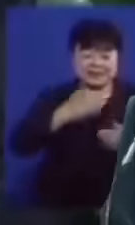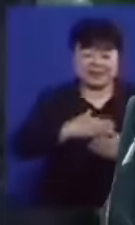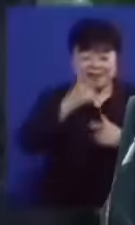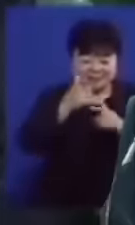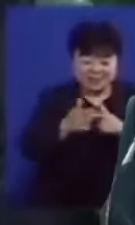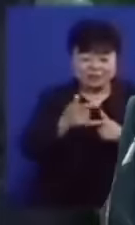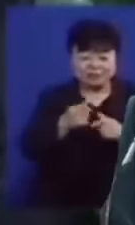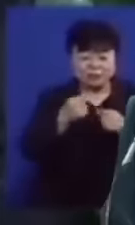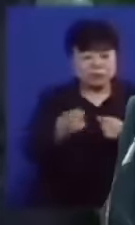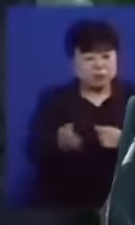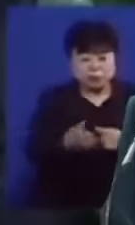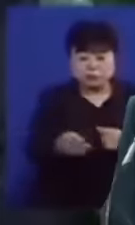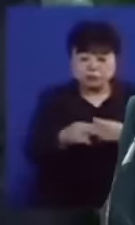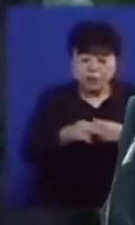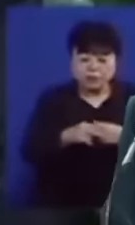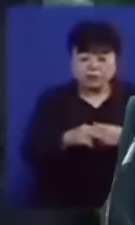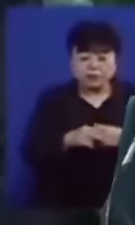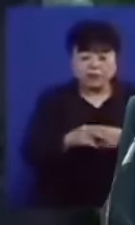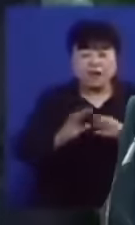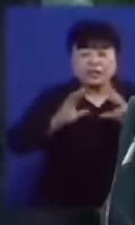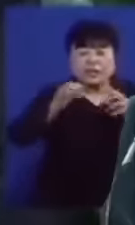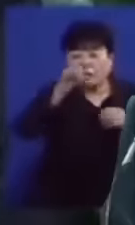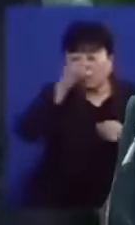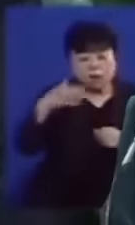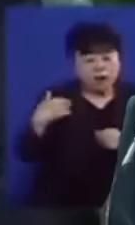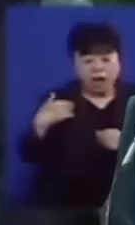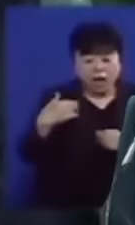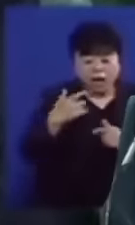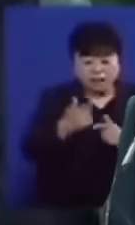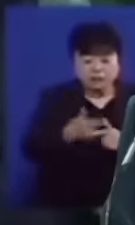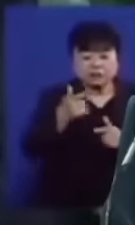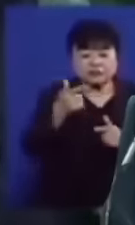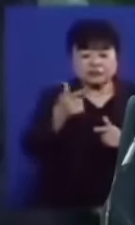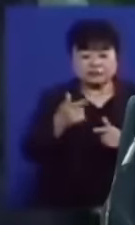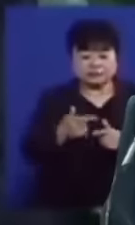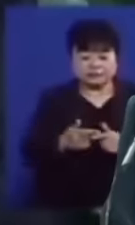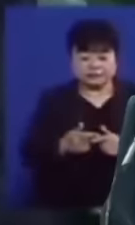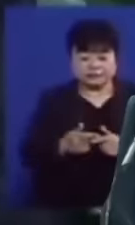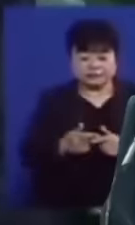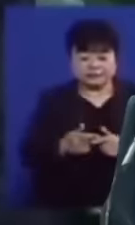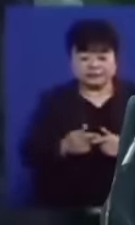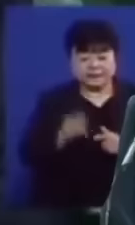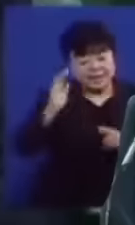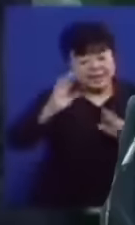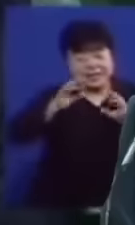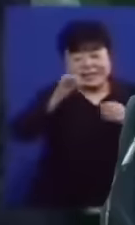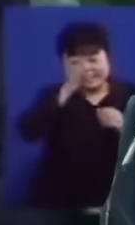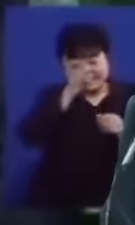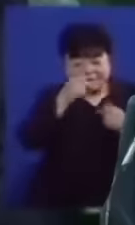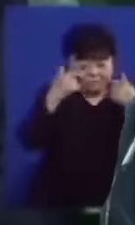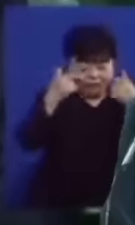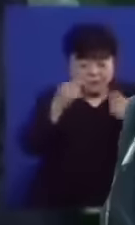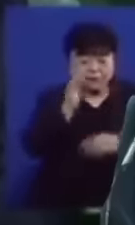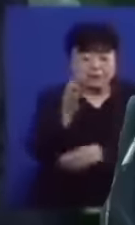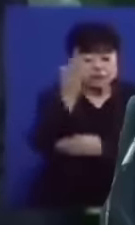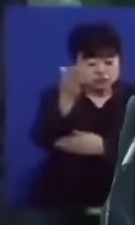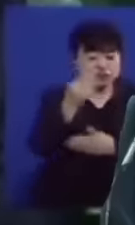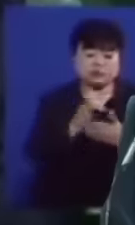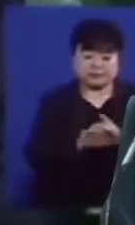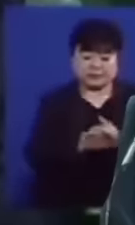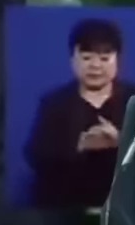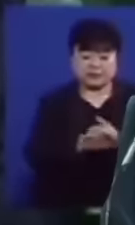예수님 안 계시면 천국에 있는 것을 모르지요. 예수께서 천국에 있는 것을 확실히 우리에게 말씀해